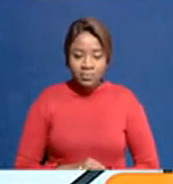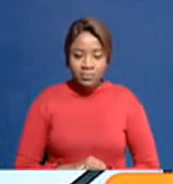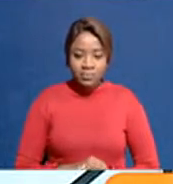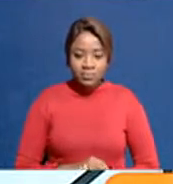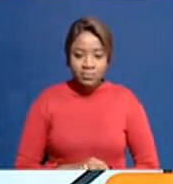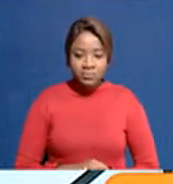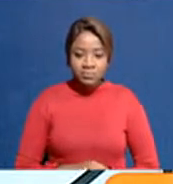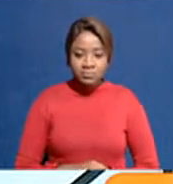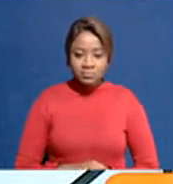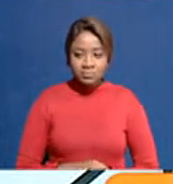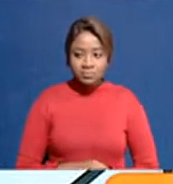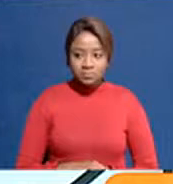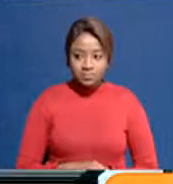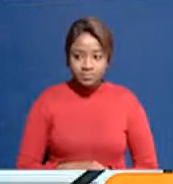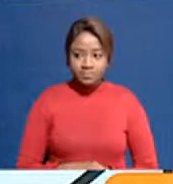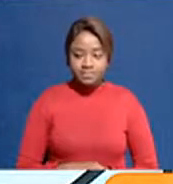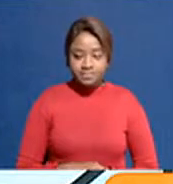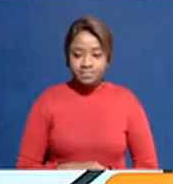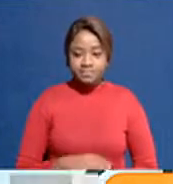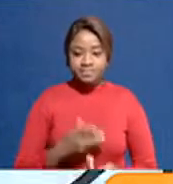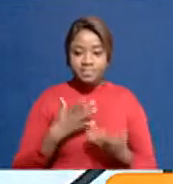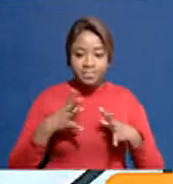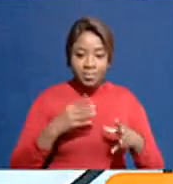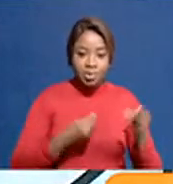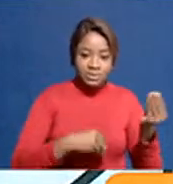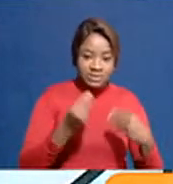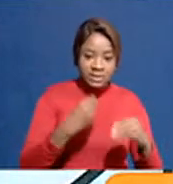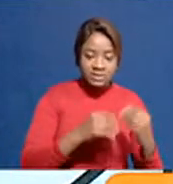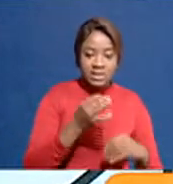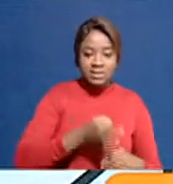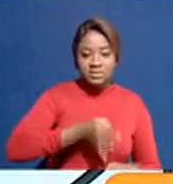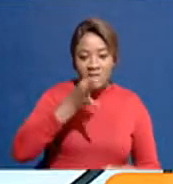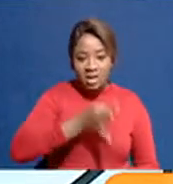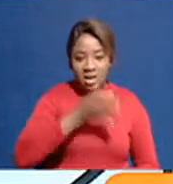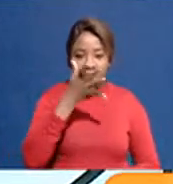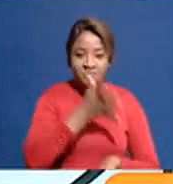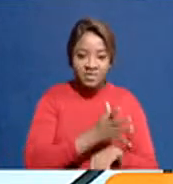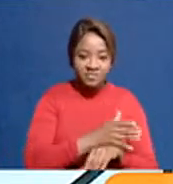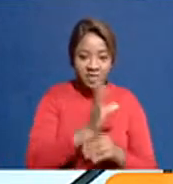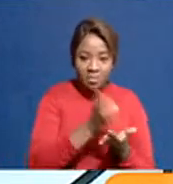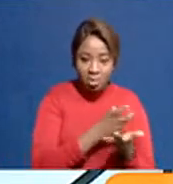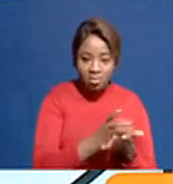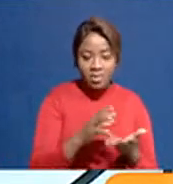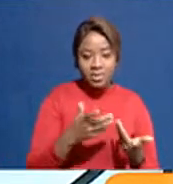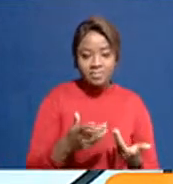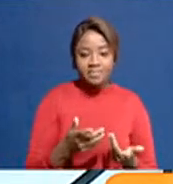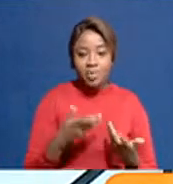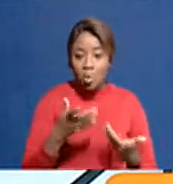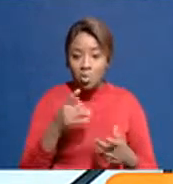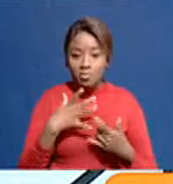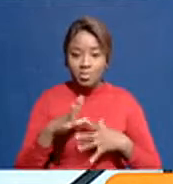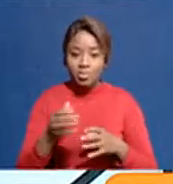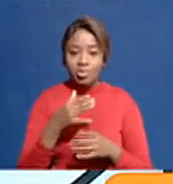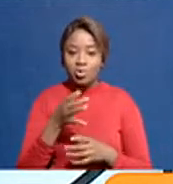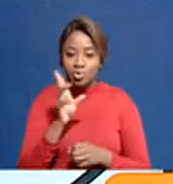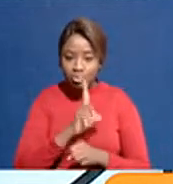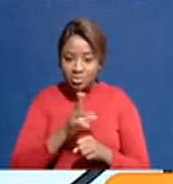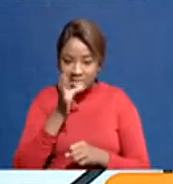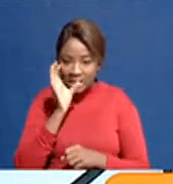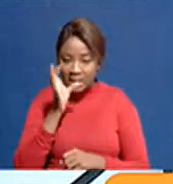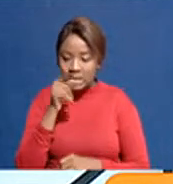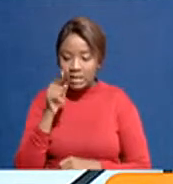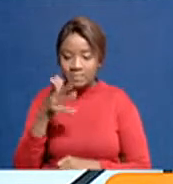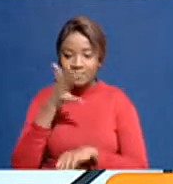Zaidi ya wauzaji na waraibu wa pombe haramu 1000 katika kaunti za Elgeyo Marakwet, Nandi, Pokot Magharibi na Uasin